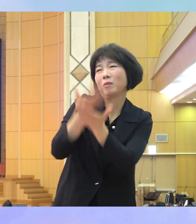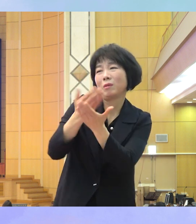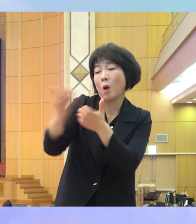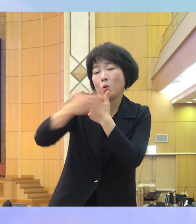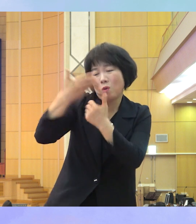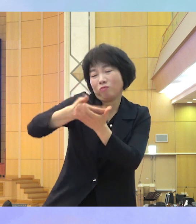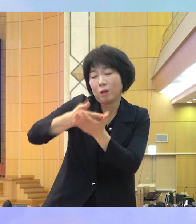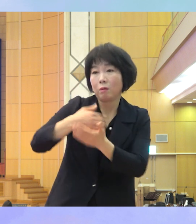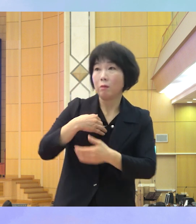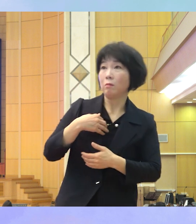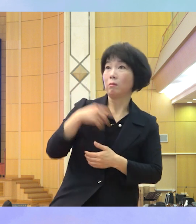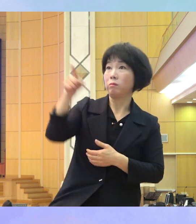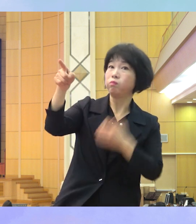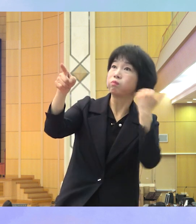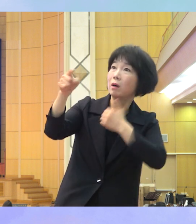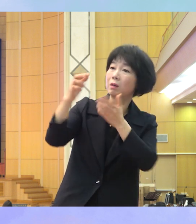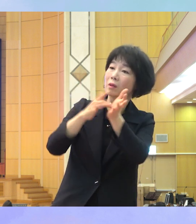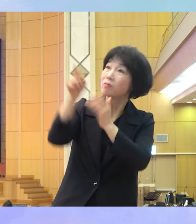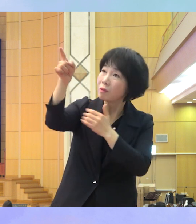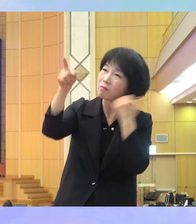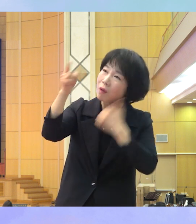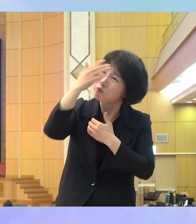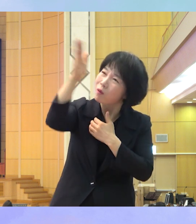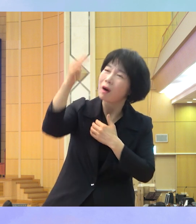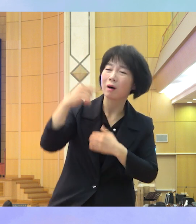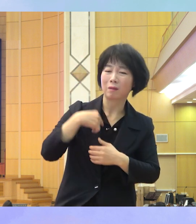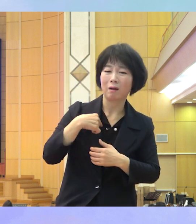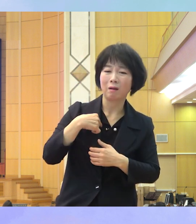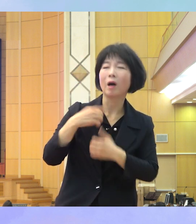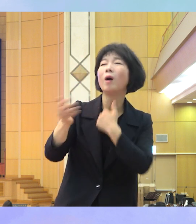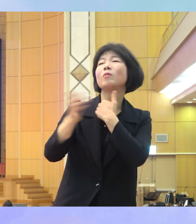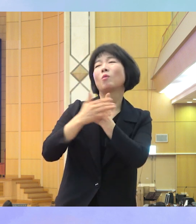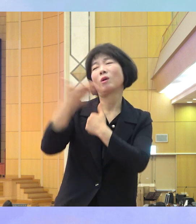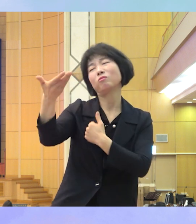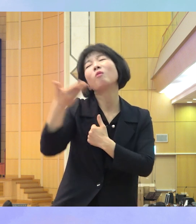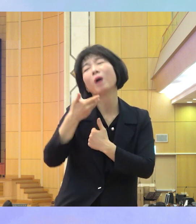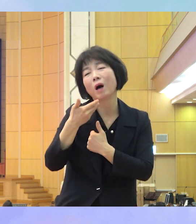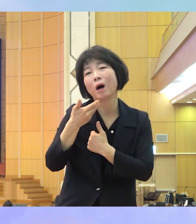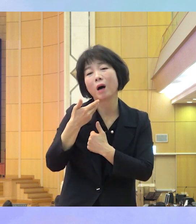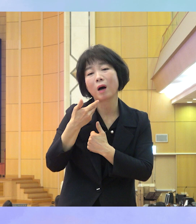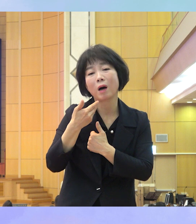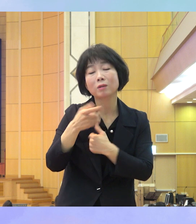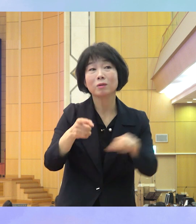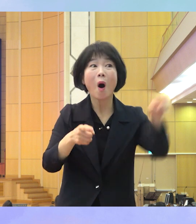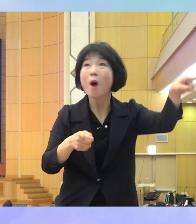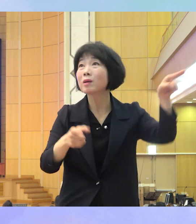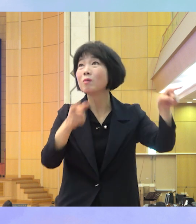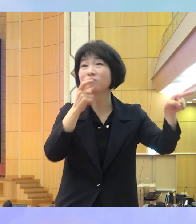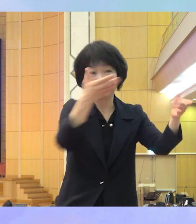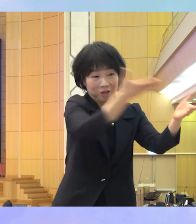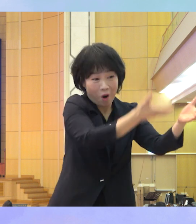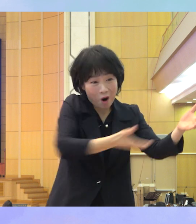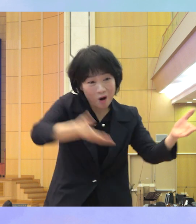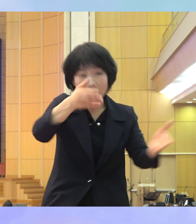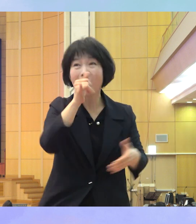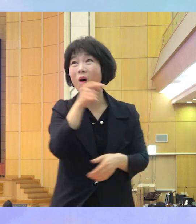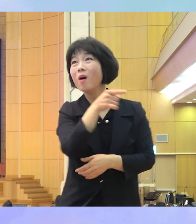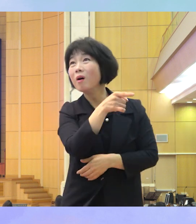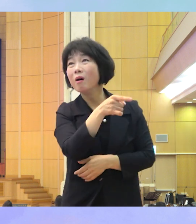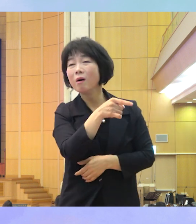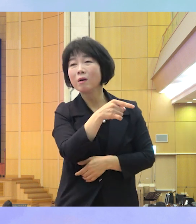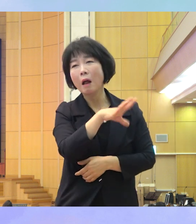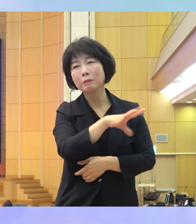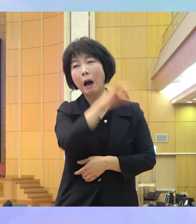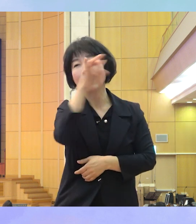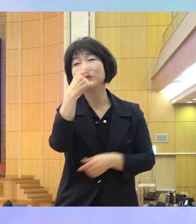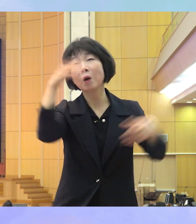당신이 누군지는 모르지만 좋은 일 좀 하시오. 무슨 일인데요? 지금 저 연못에 천사가 내려오면 물을 동할